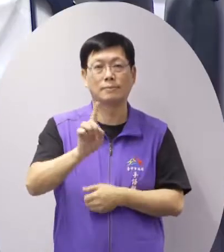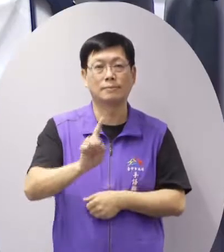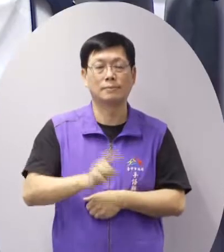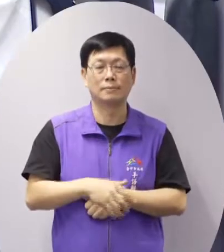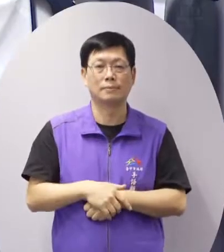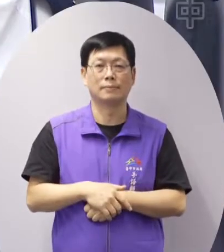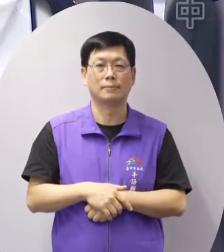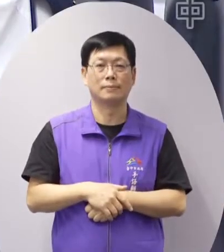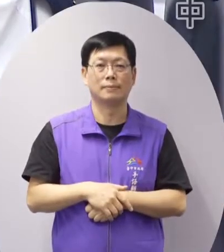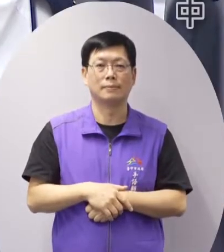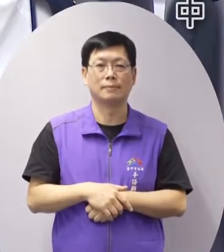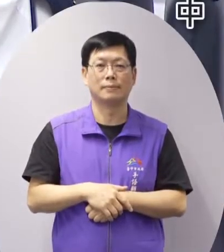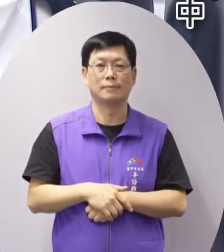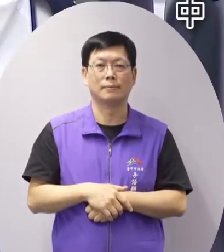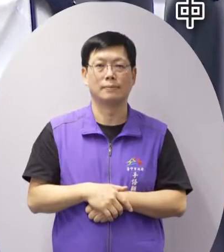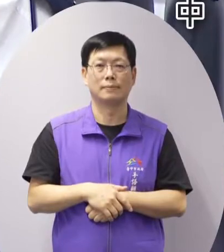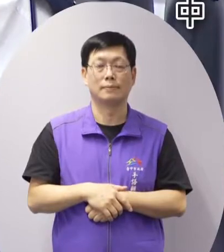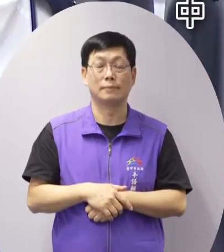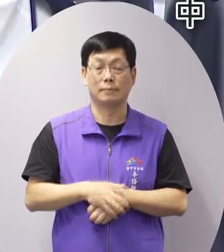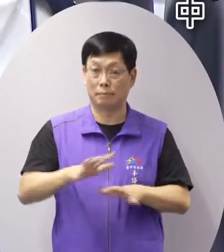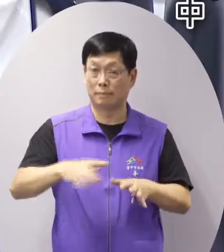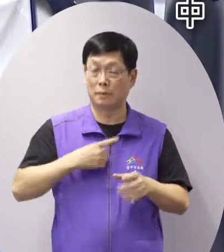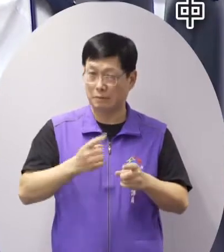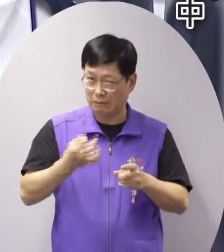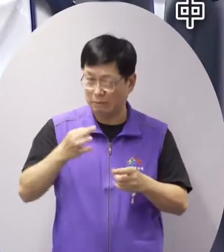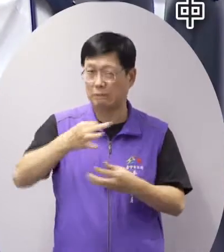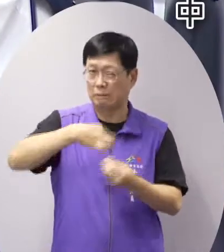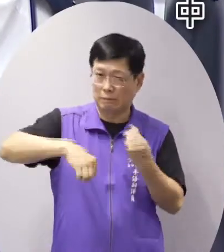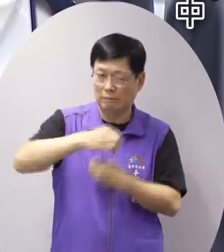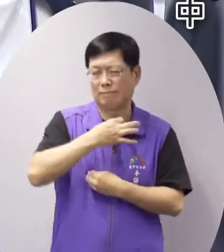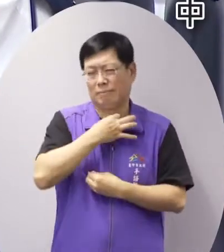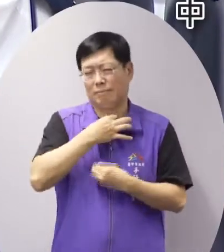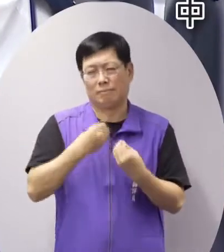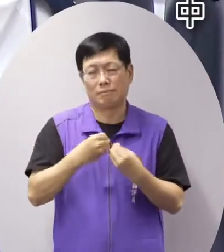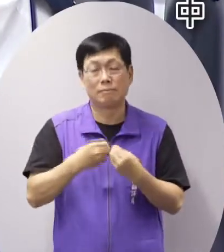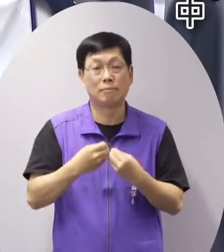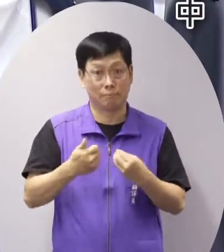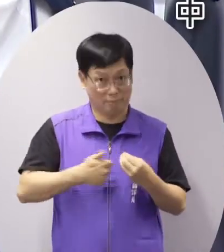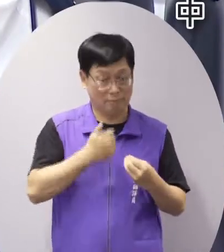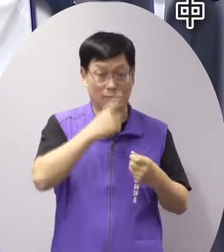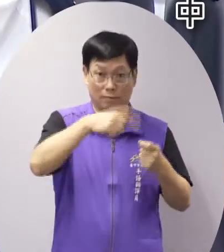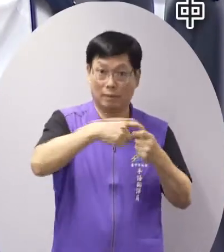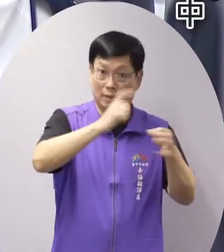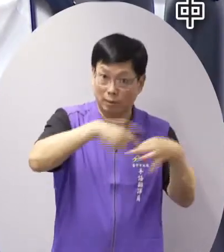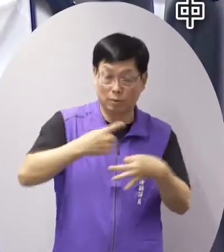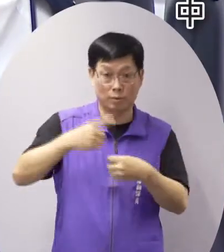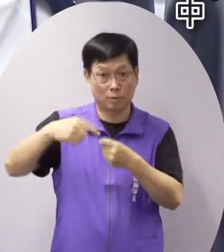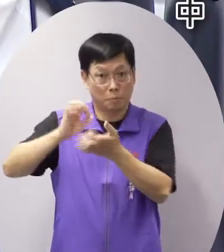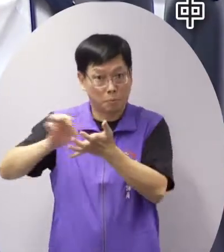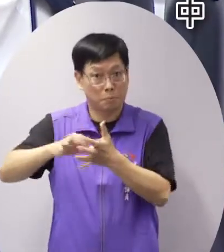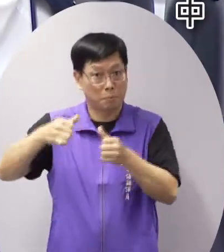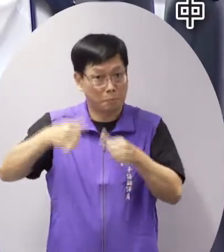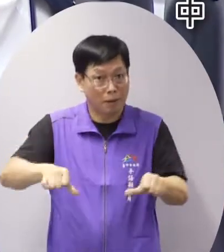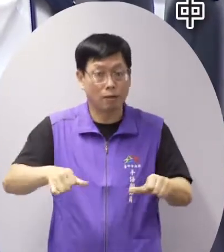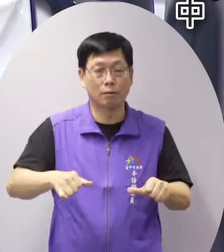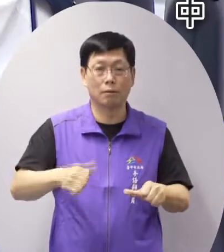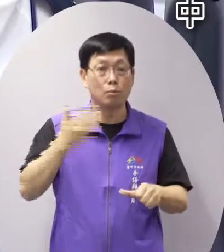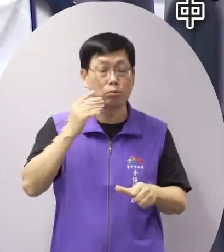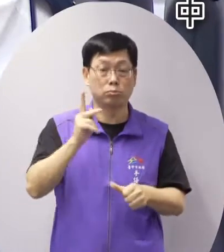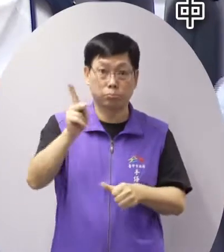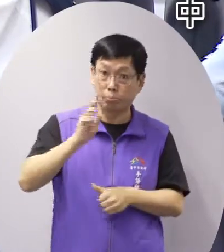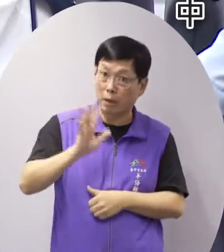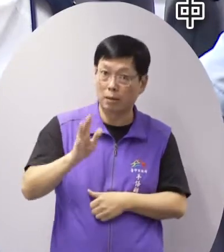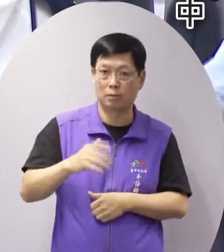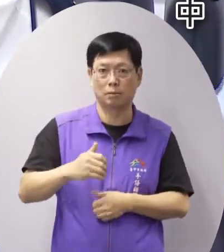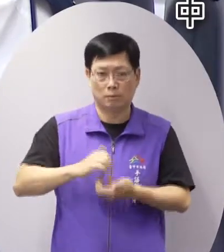就是说我们的经费很拮据，所以说在要税入税出要平衡阶段，我们就必须不举债的情况下，